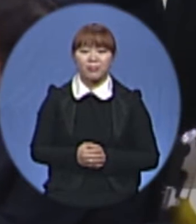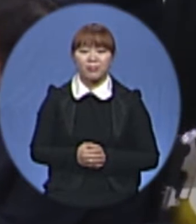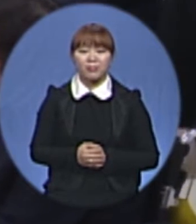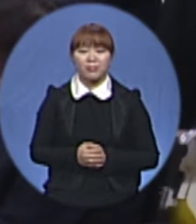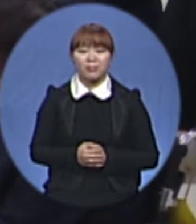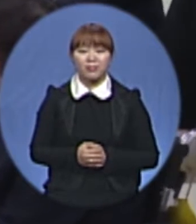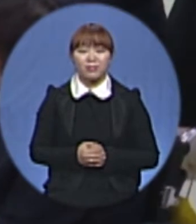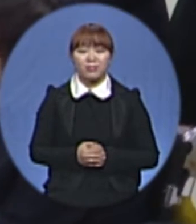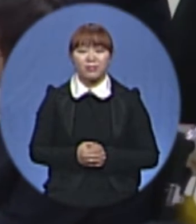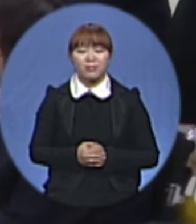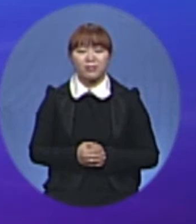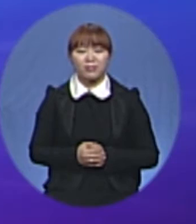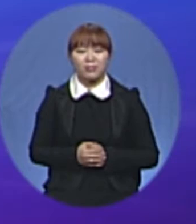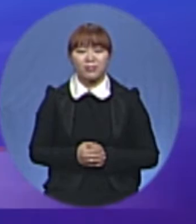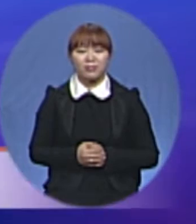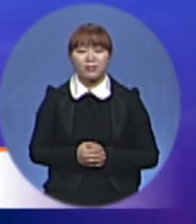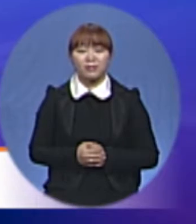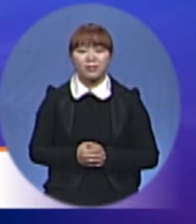뉴스 박정인입니다.